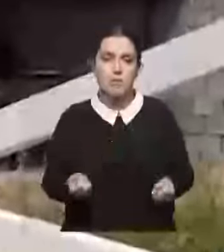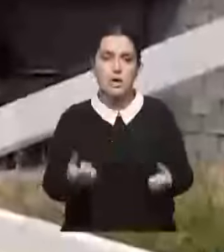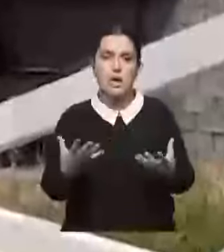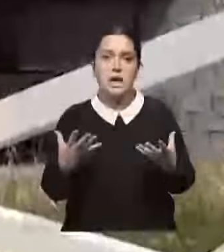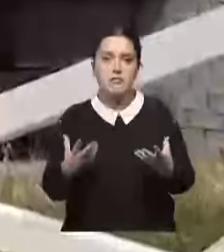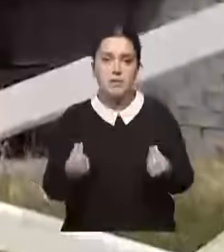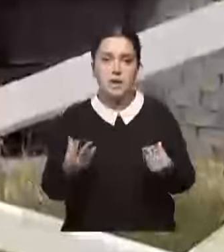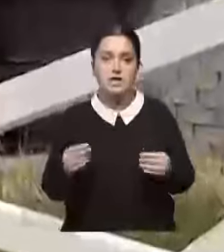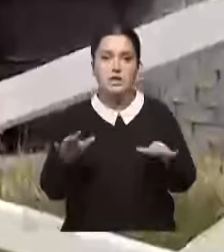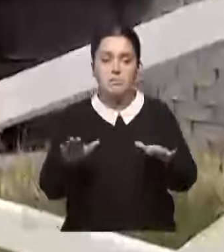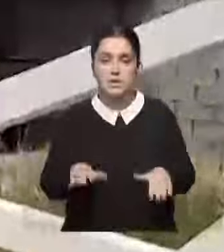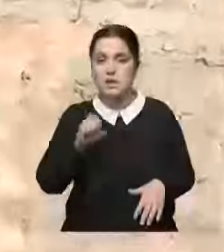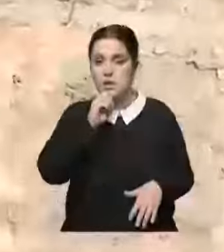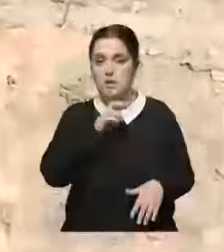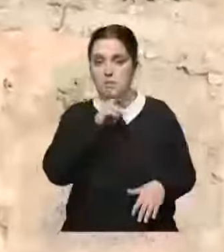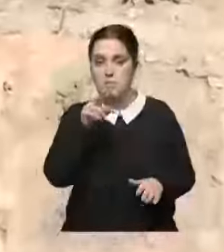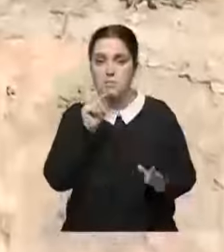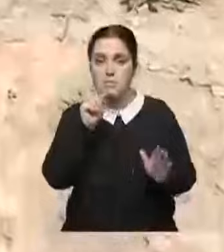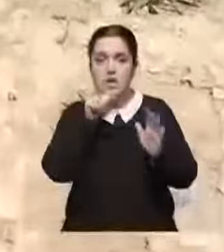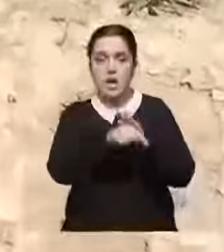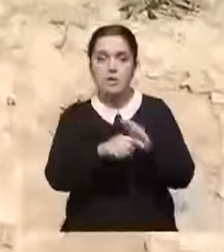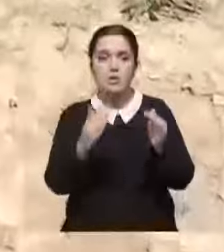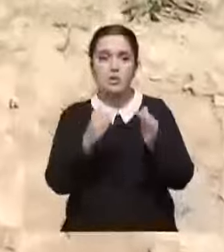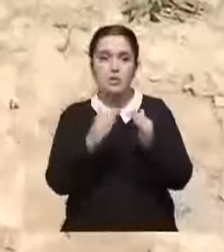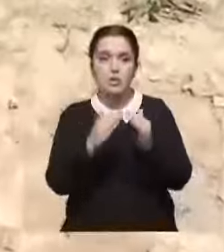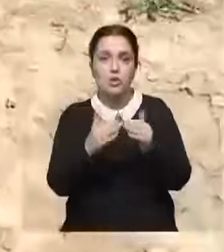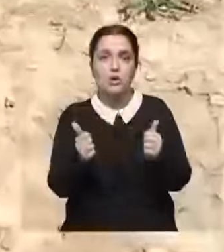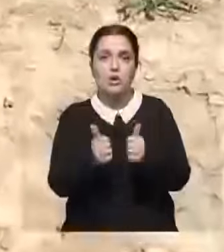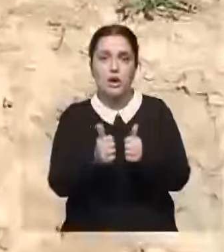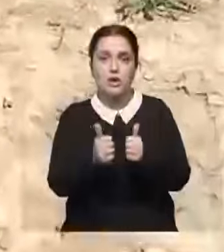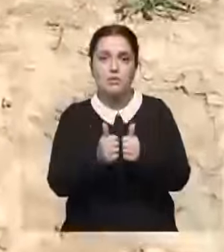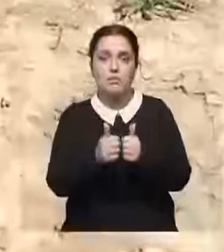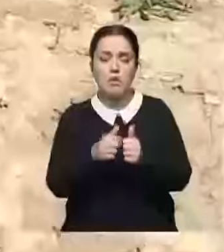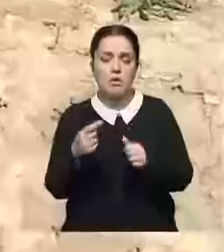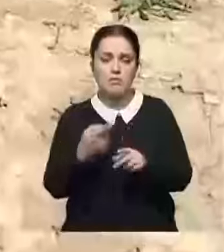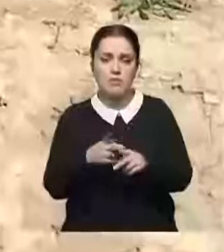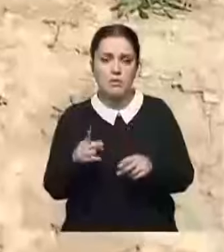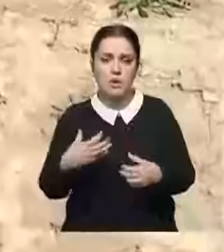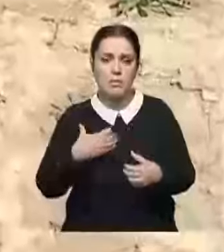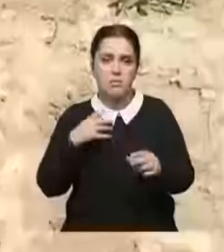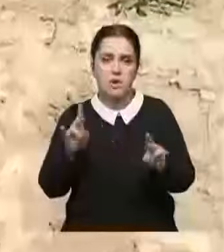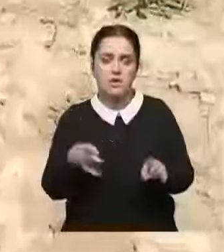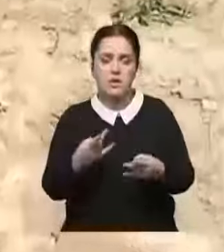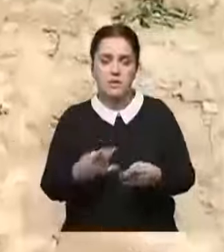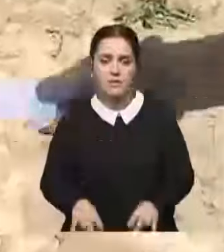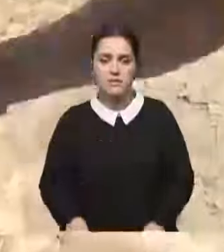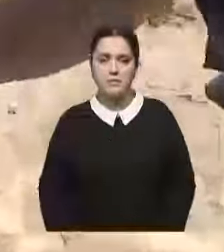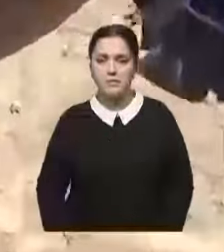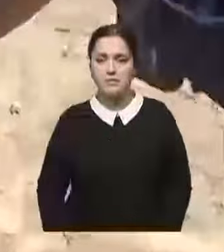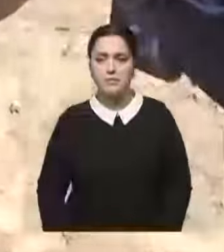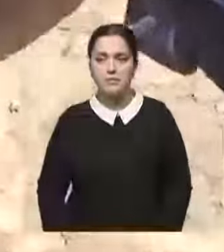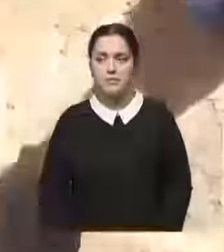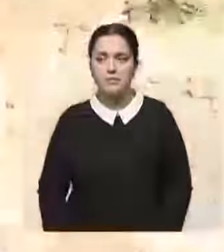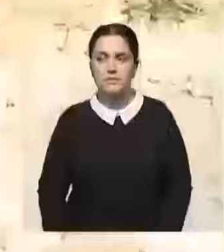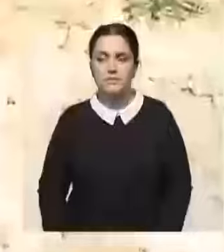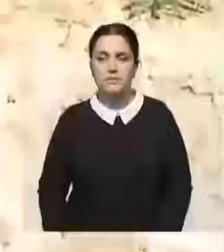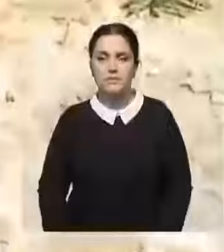поисках прохладных и влажных мест пресмыкающиеся пробираются к людским жилищам. Но, как правило, они не агрессивны.